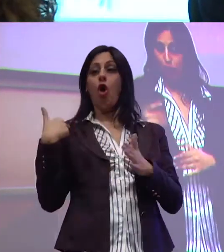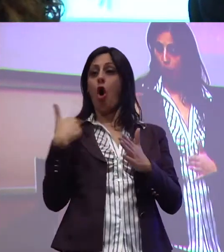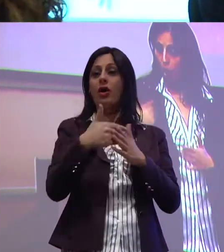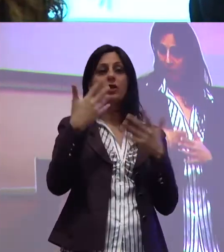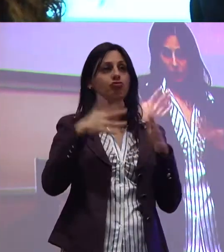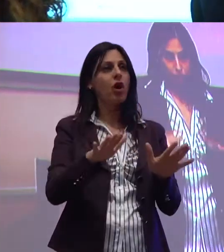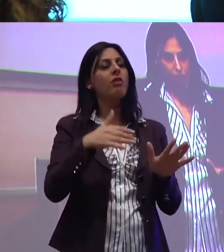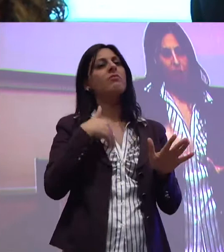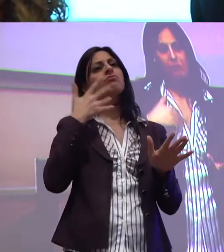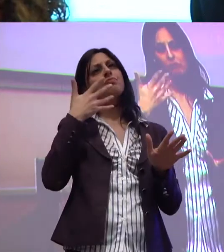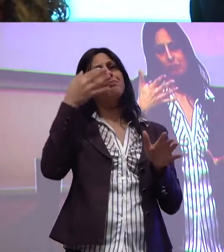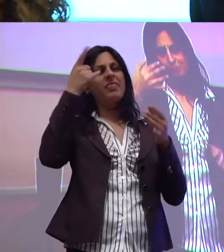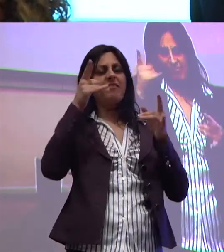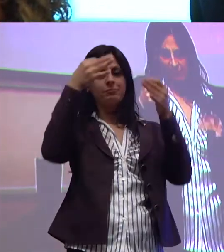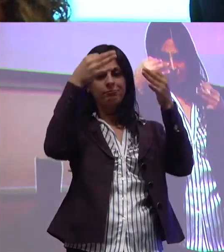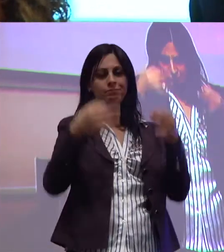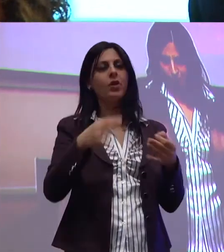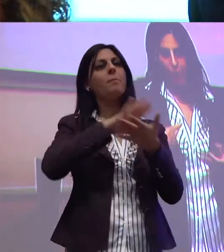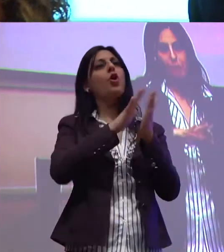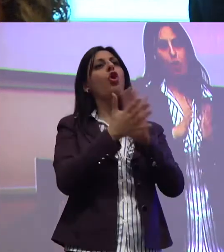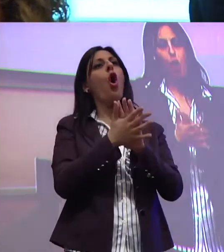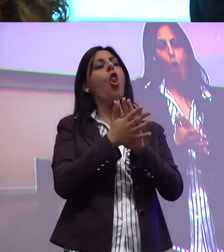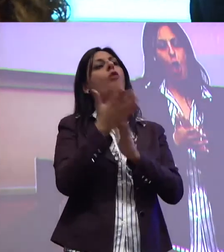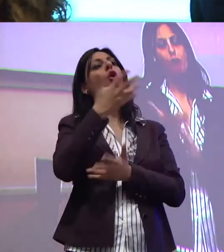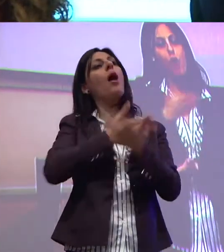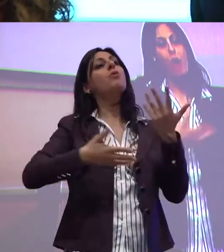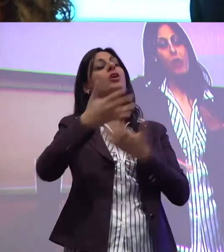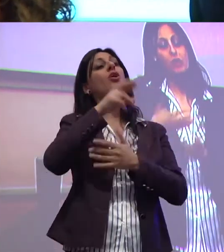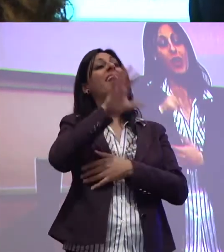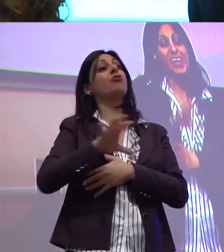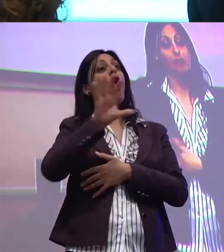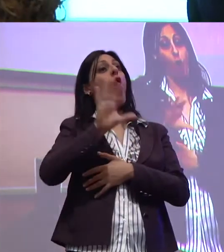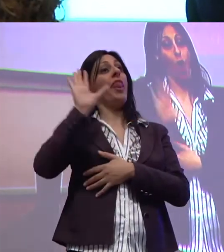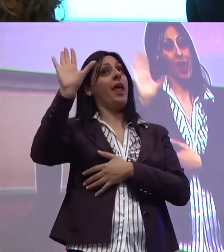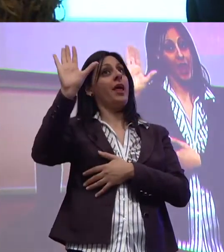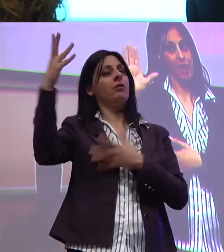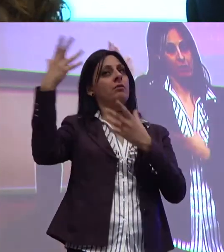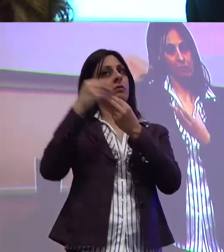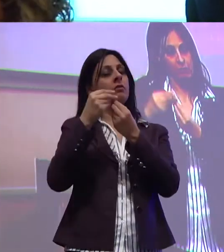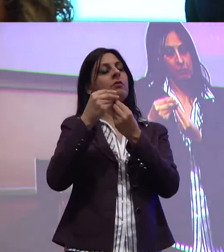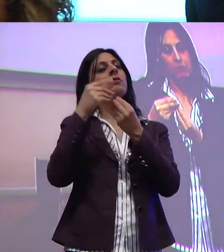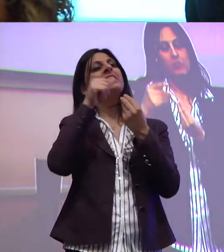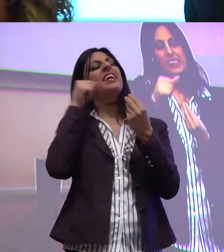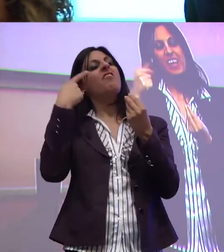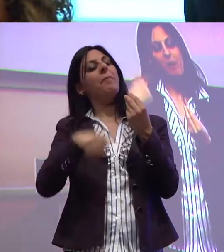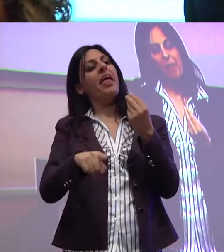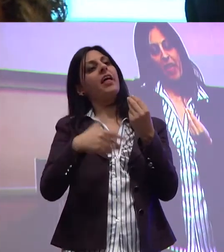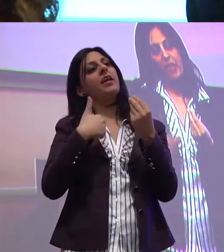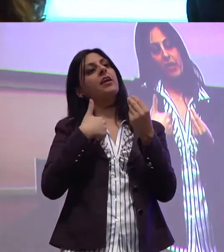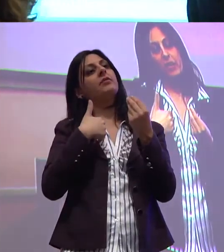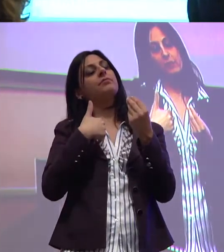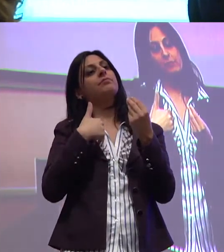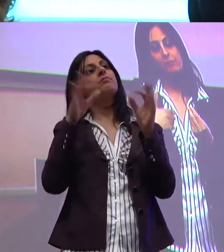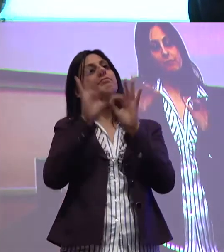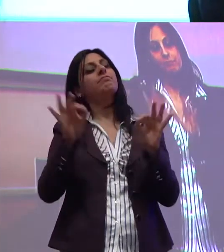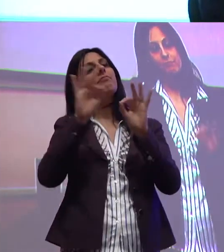definendo un protocollo di collaborazione con la regione per la stessura di